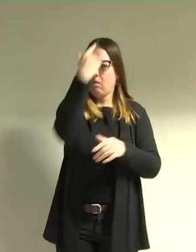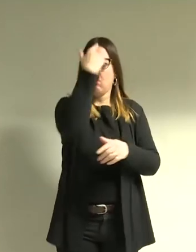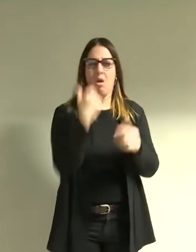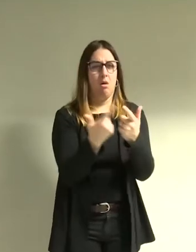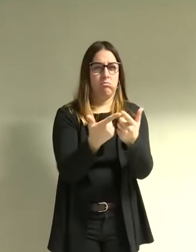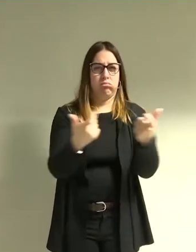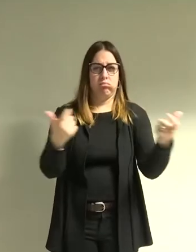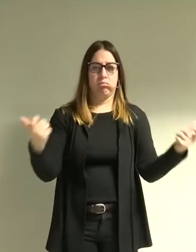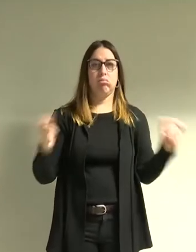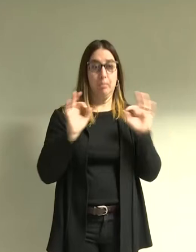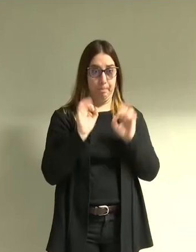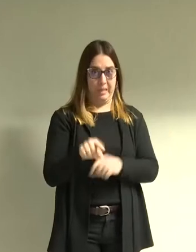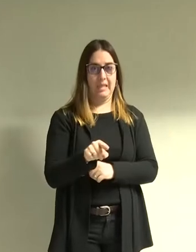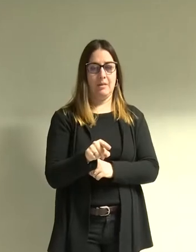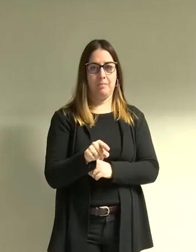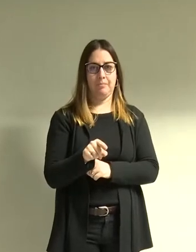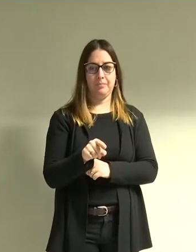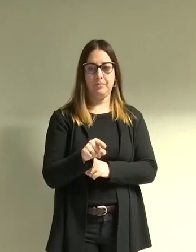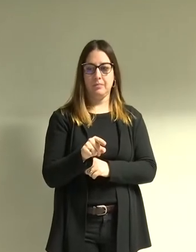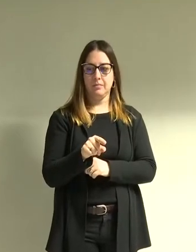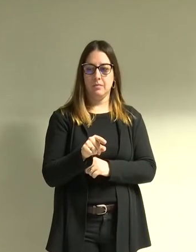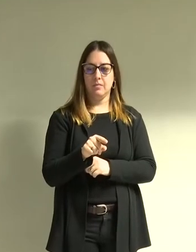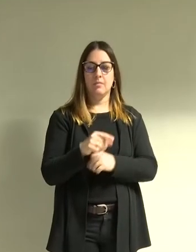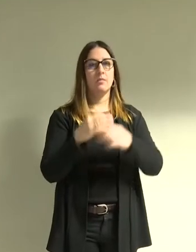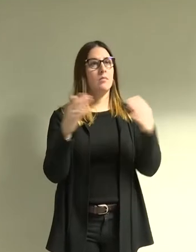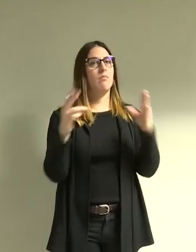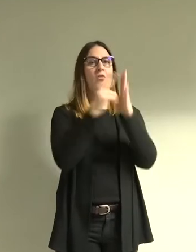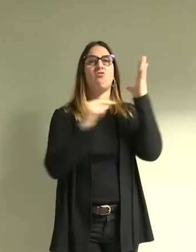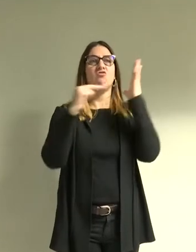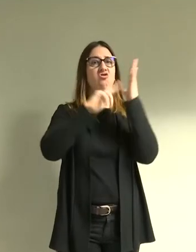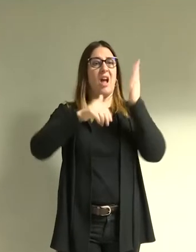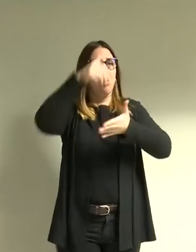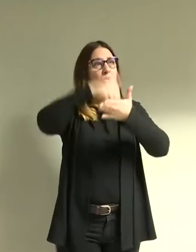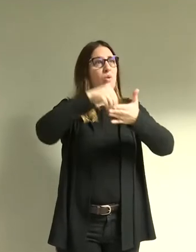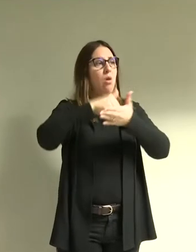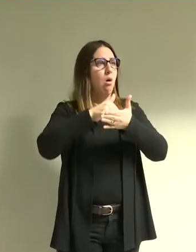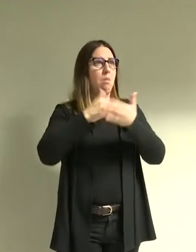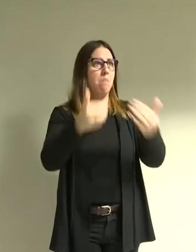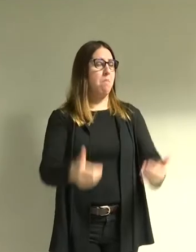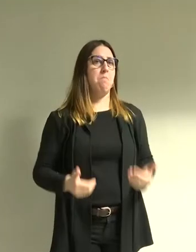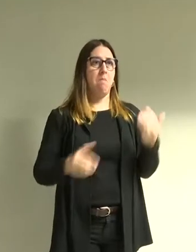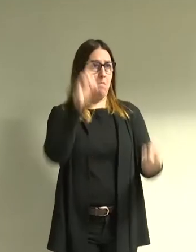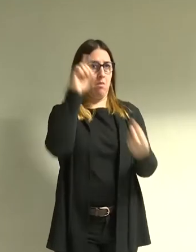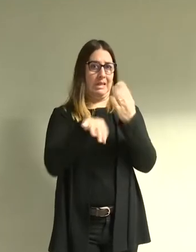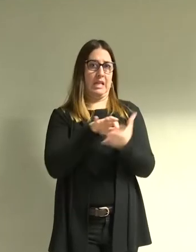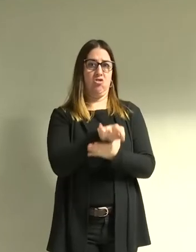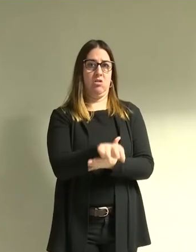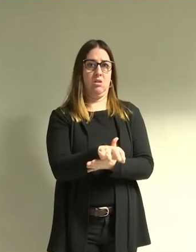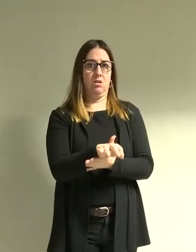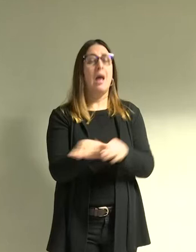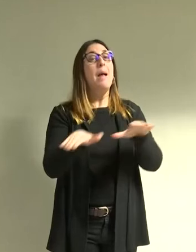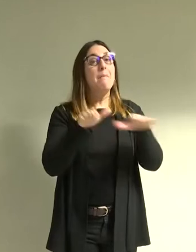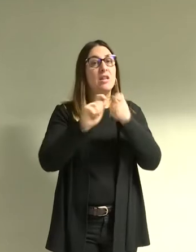le le fond de cette charte n'a pas changé à part cette méthode là d'essayer d'ouvrir